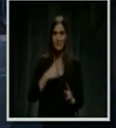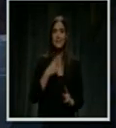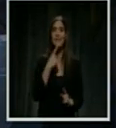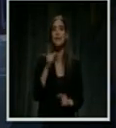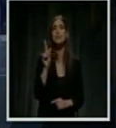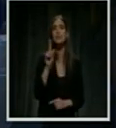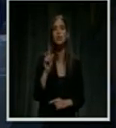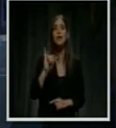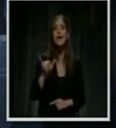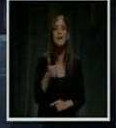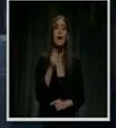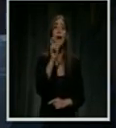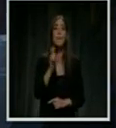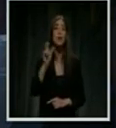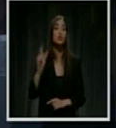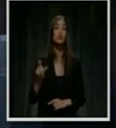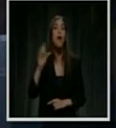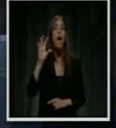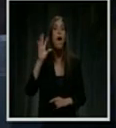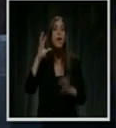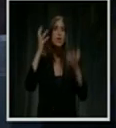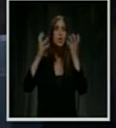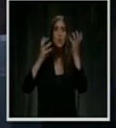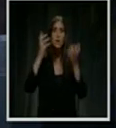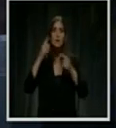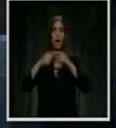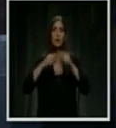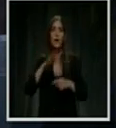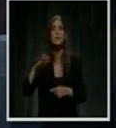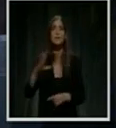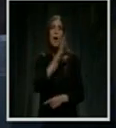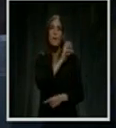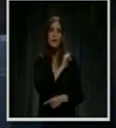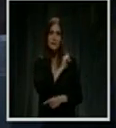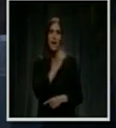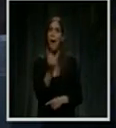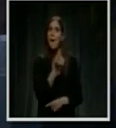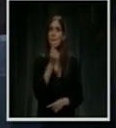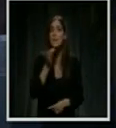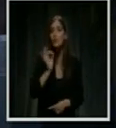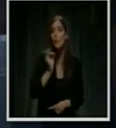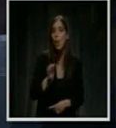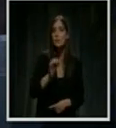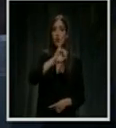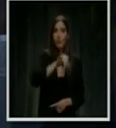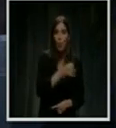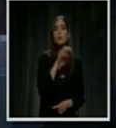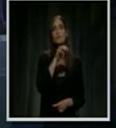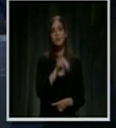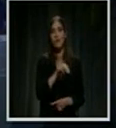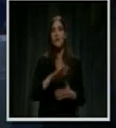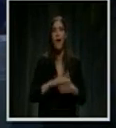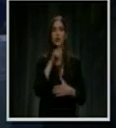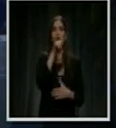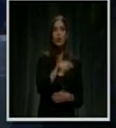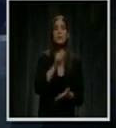jinkwieta lill-Palestinjani huwa propju Joseph Muscat. Li dan għadu kif kieteb opinion piece fuq Times of Malta fejn qal